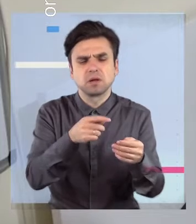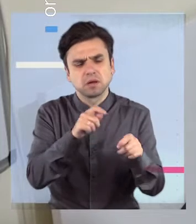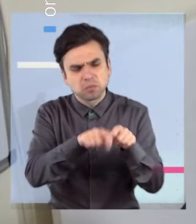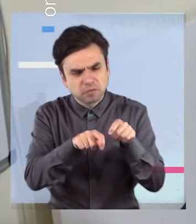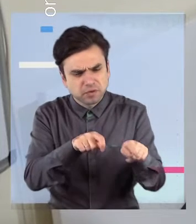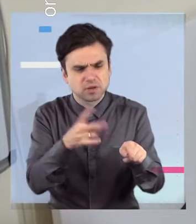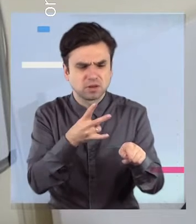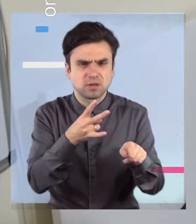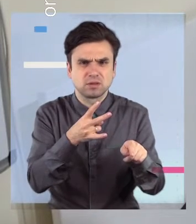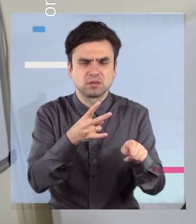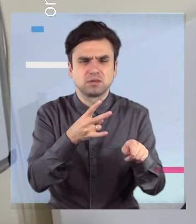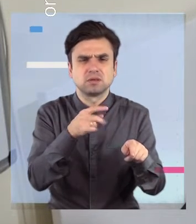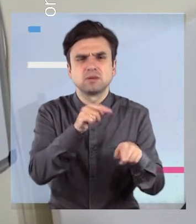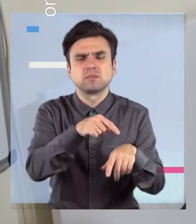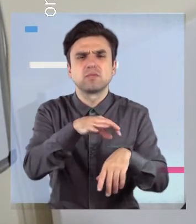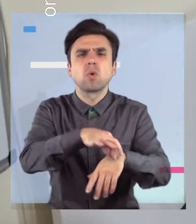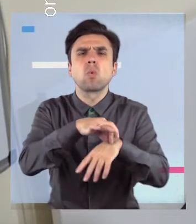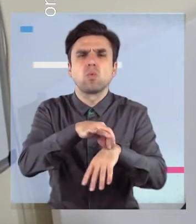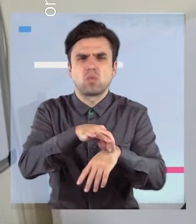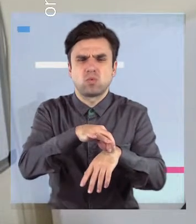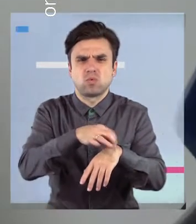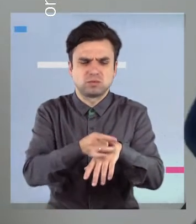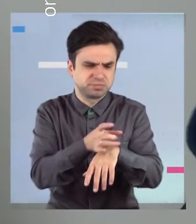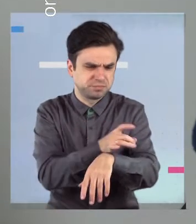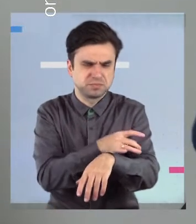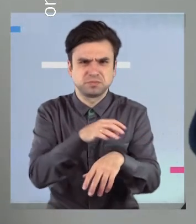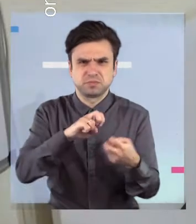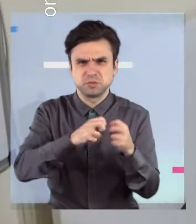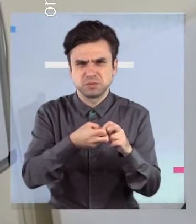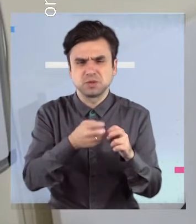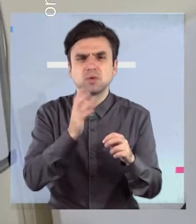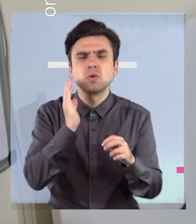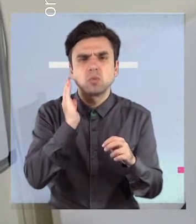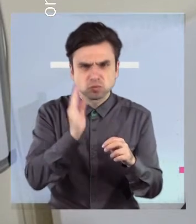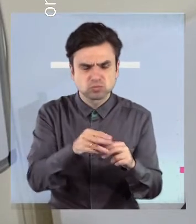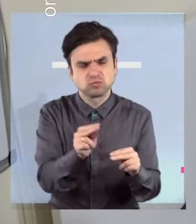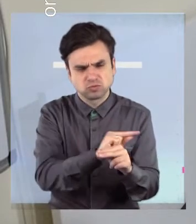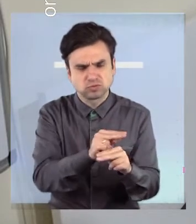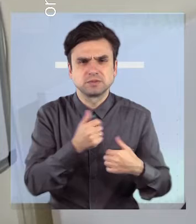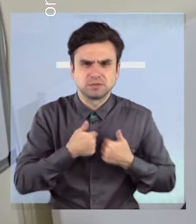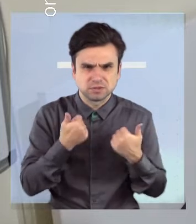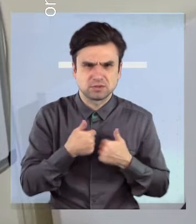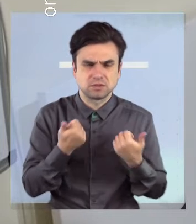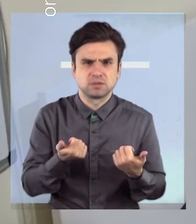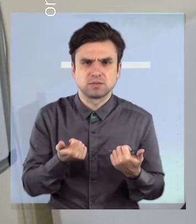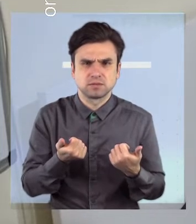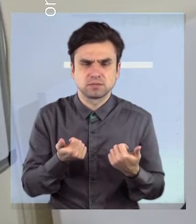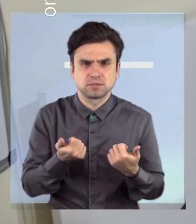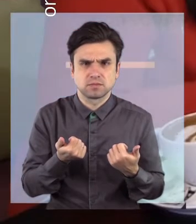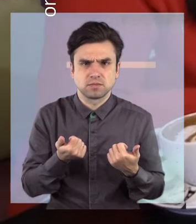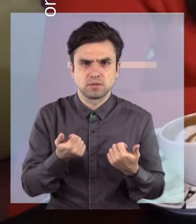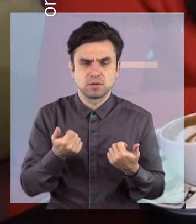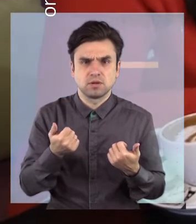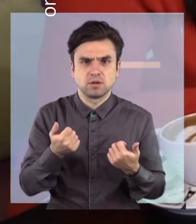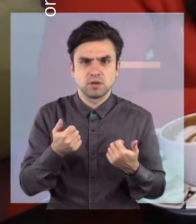будемо пытаться с ним работать, будем спасать животное. Но котенка отдавали просто тряпочкой. Тоже фотографии есть, но это